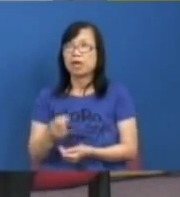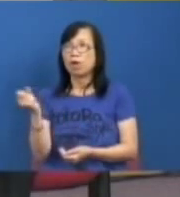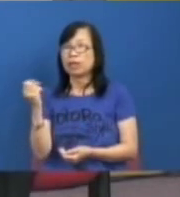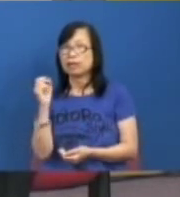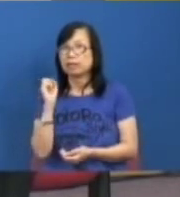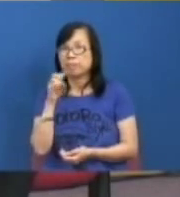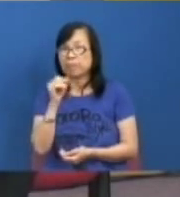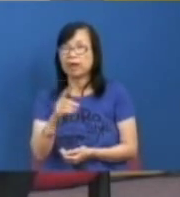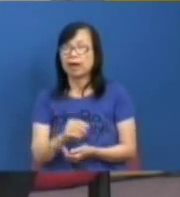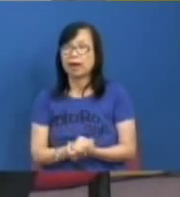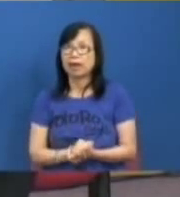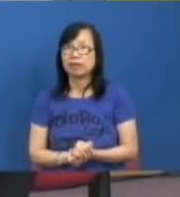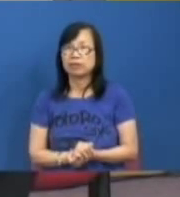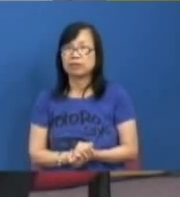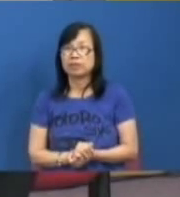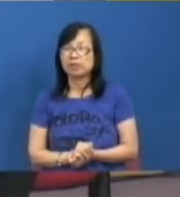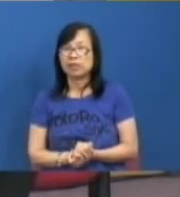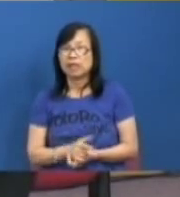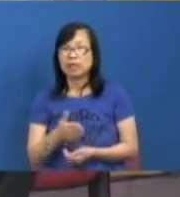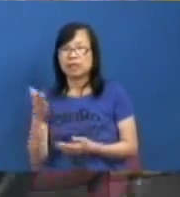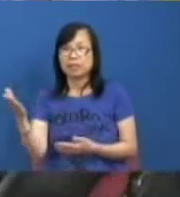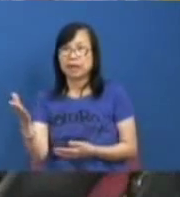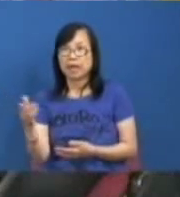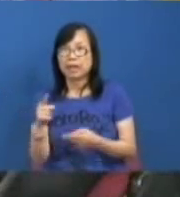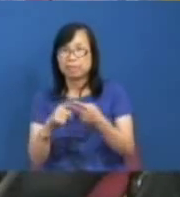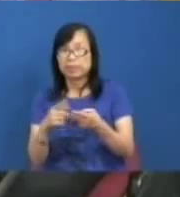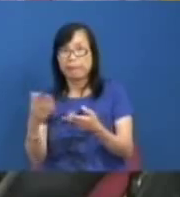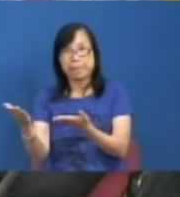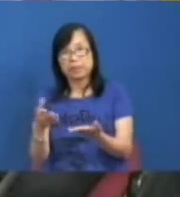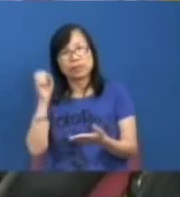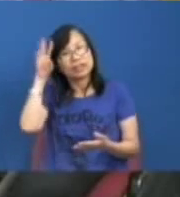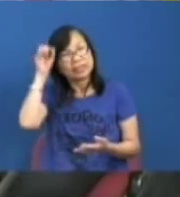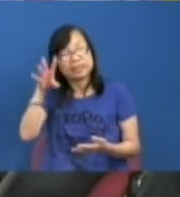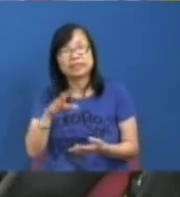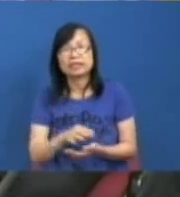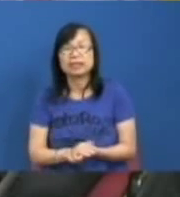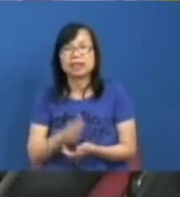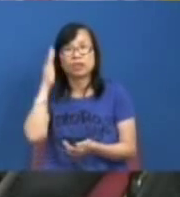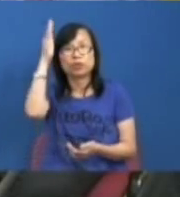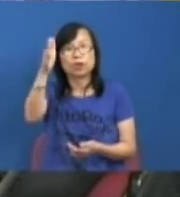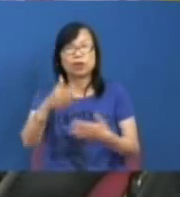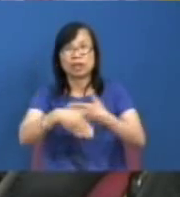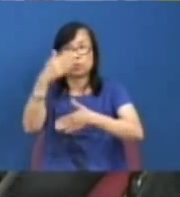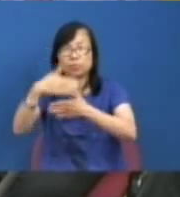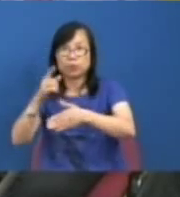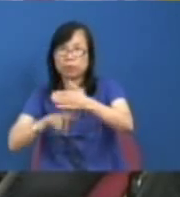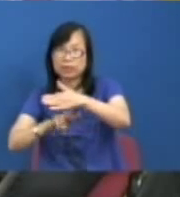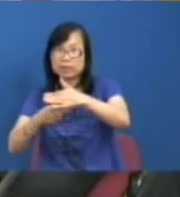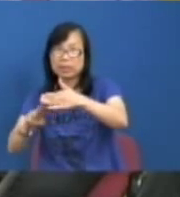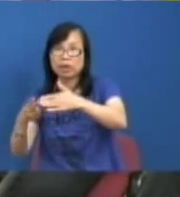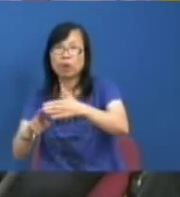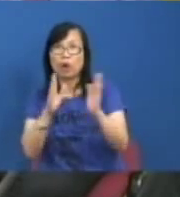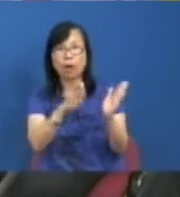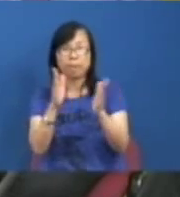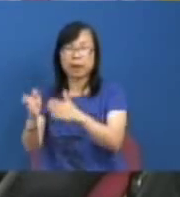務工程嘅咧， 就希望阿林生到時俾多啲意見咧，譬如將來整體個樓宇維修嗰個安